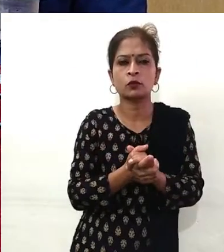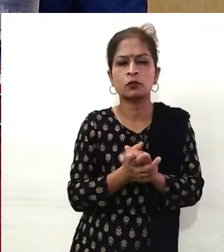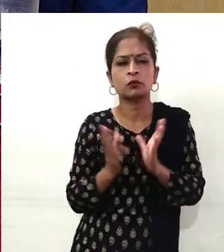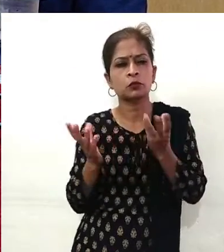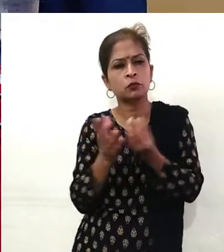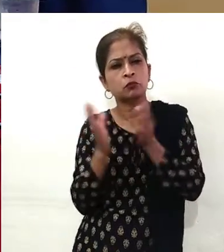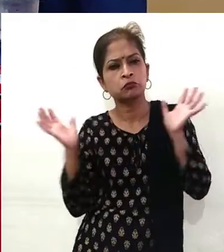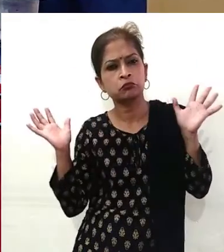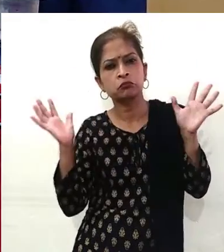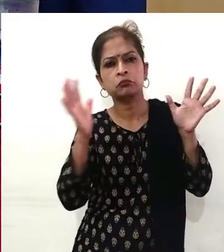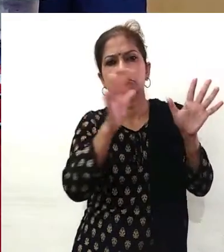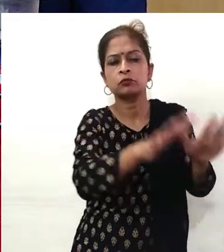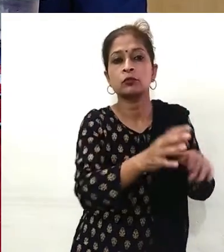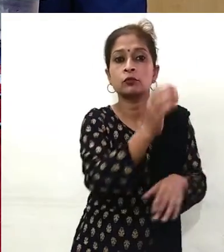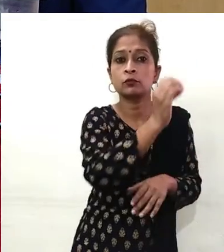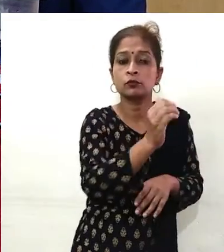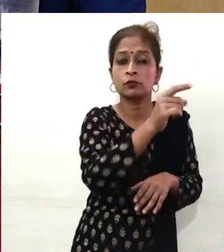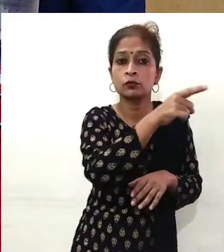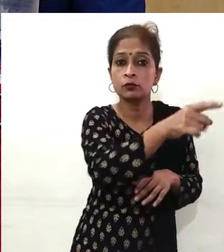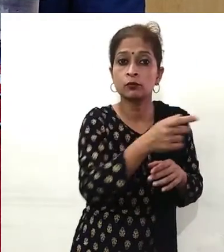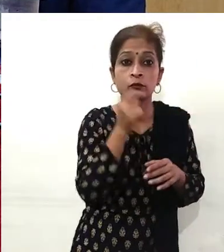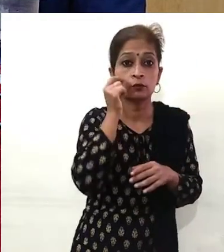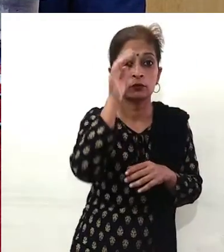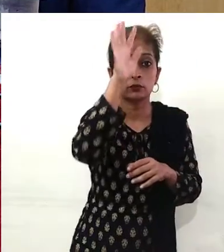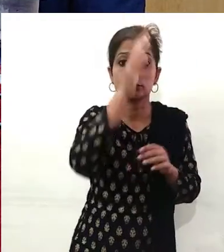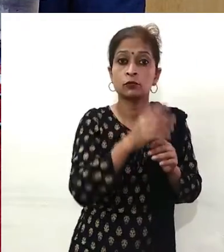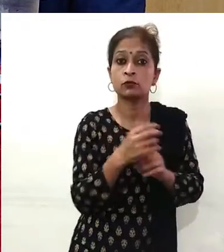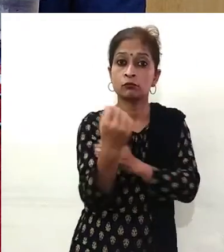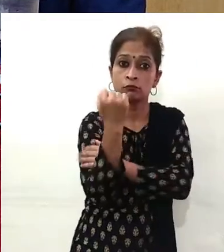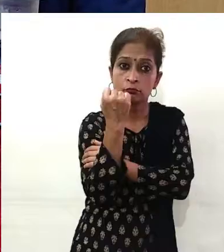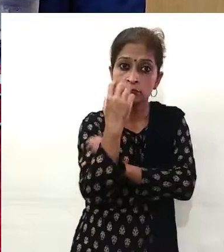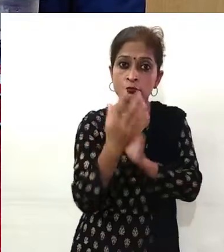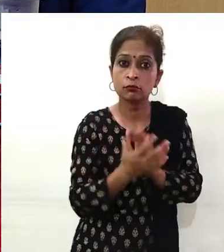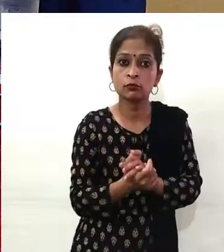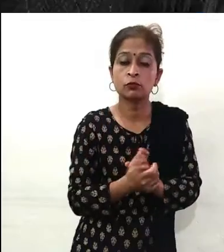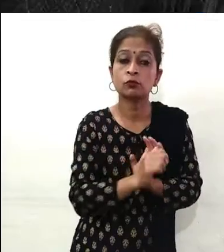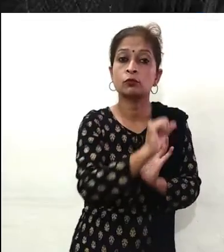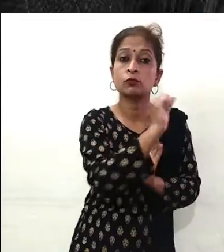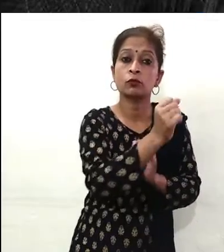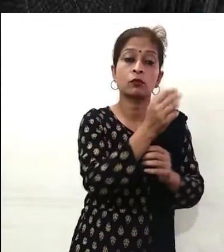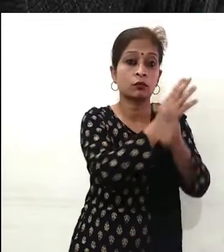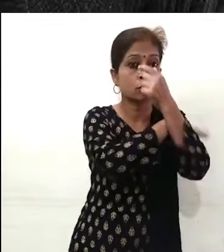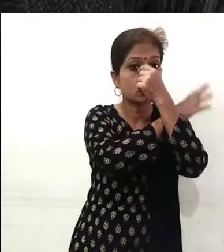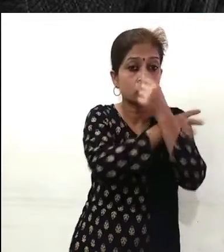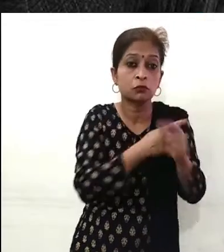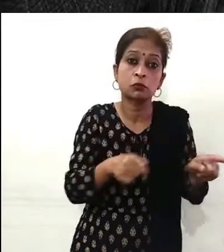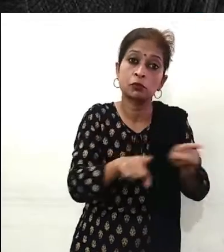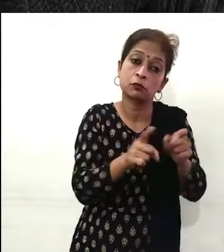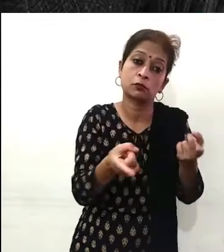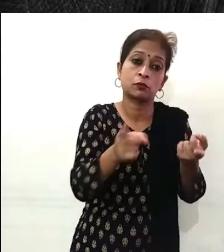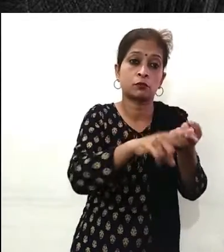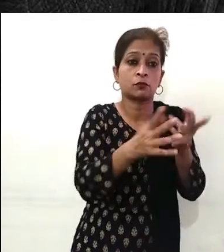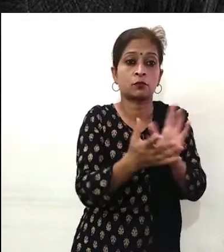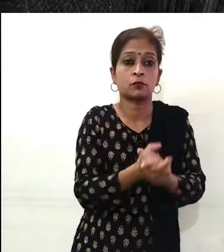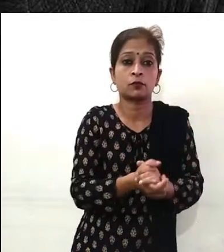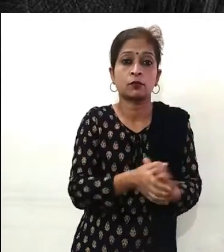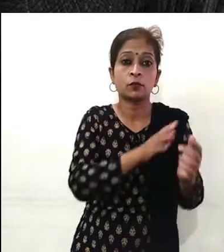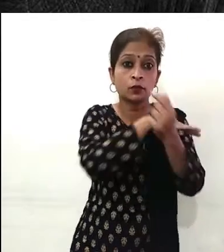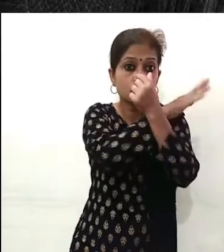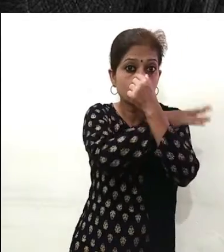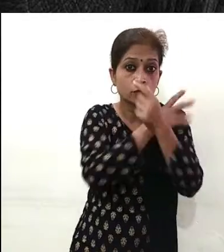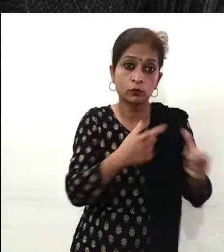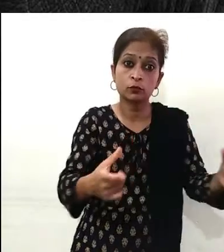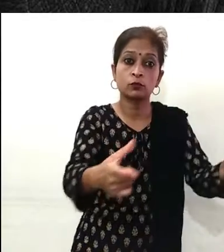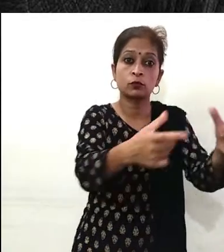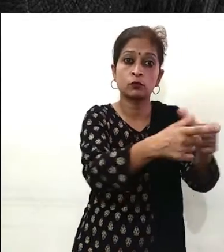को लेकर, उड़ीसा के राजाओं की जो शक्ति होती थी वो उनके हाथियों के ऊपर होती थी। तो हाथियों का